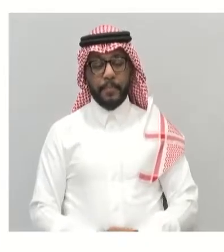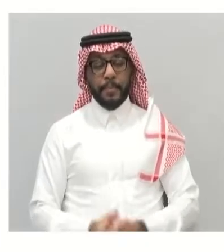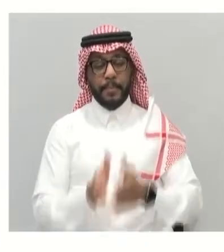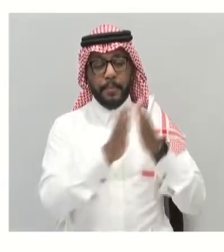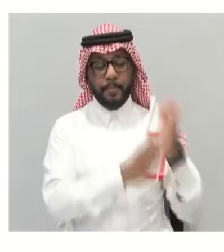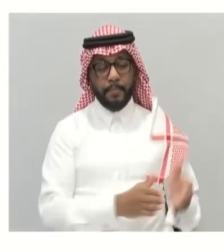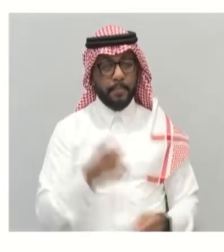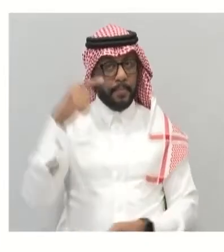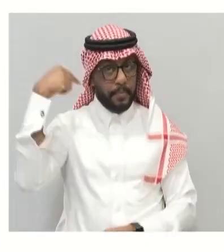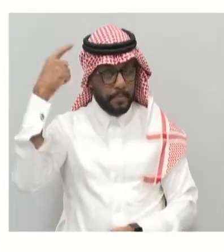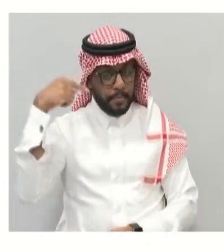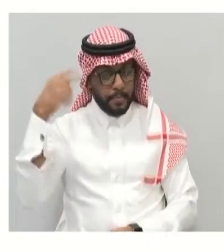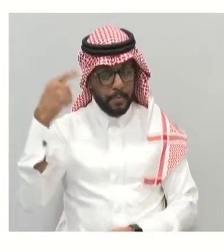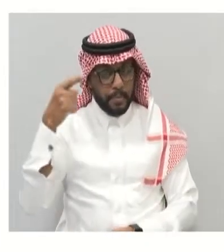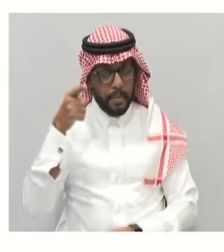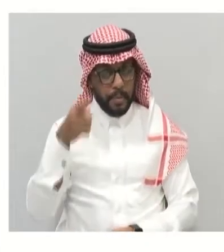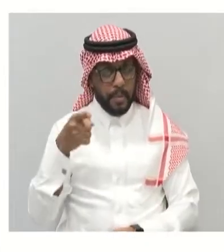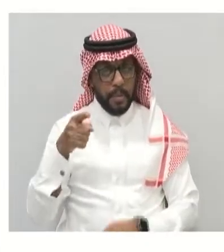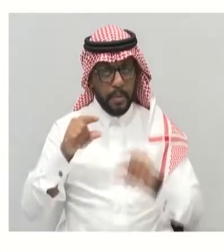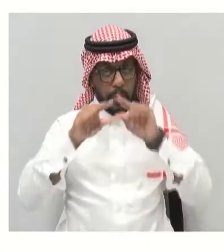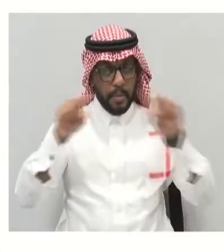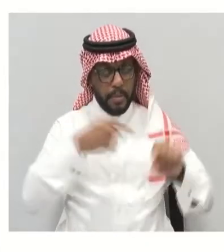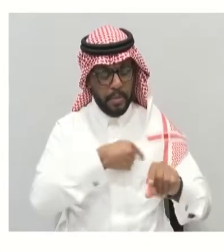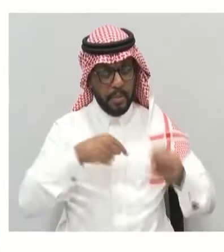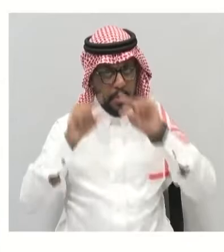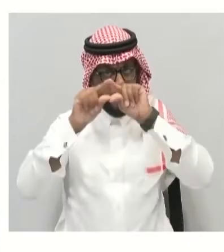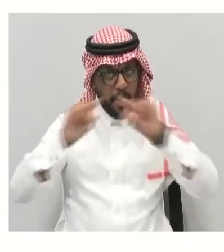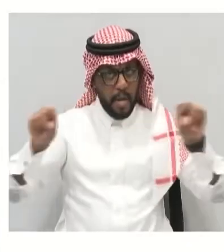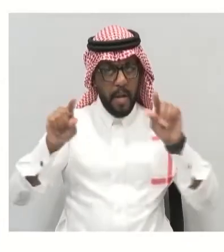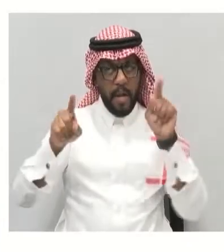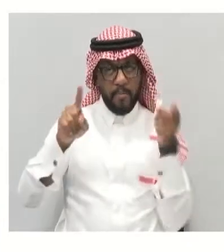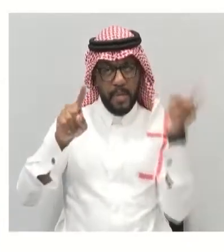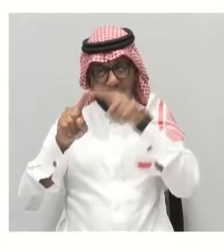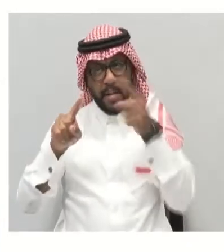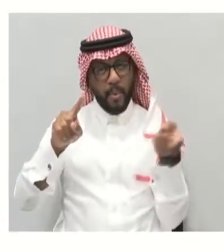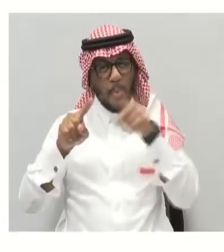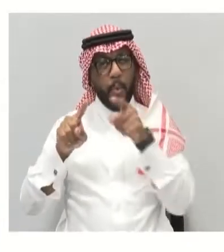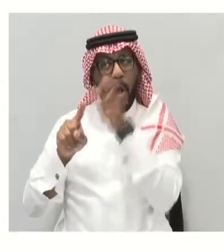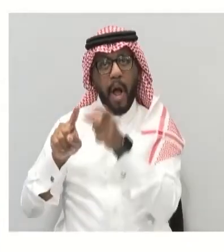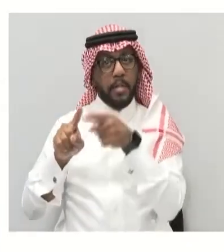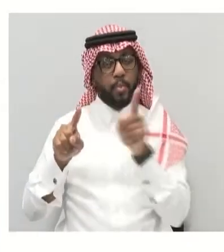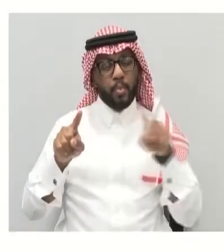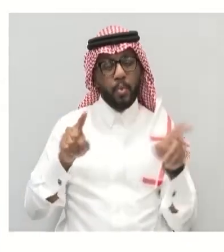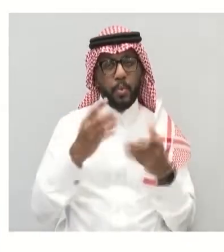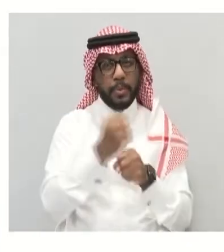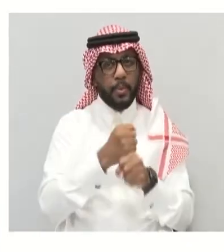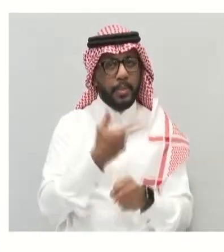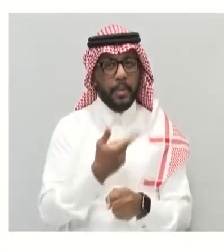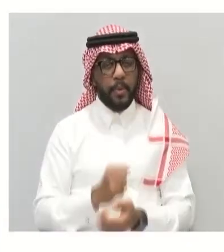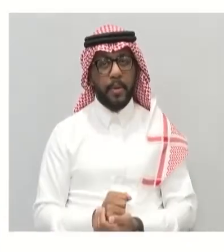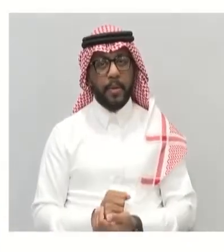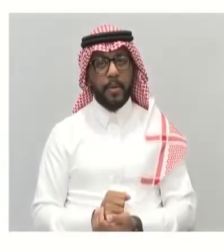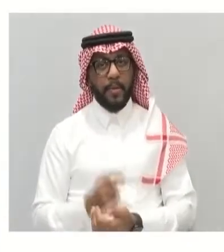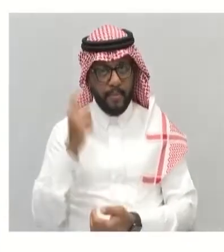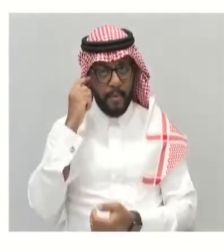افكر في اسم الكلمه التي تدل على حال او هيئه صاحبها في اثناء حدوث الفعل واسجله في الفراغ